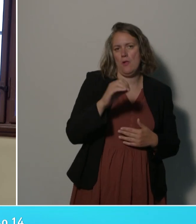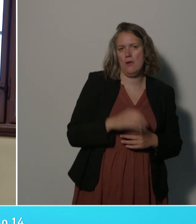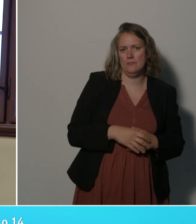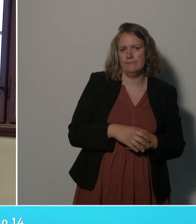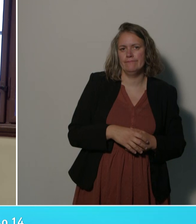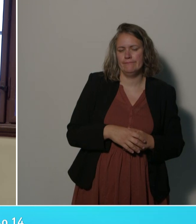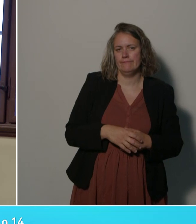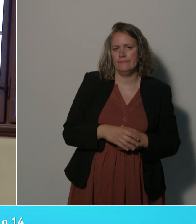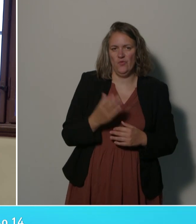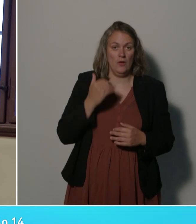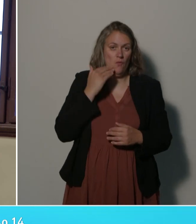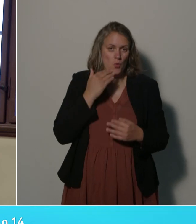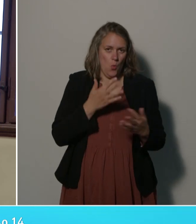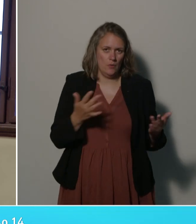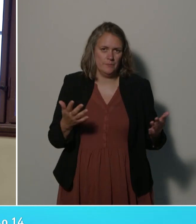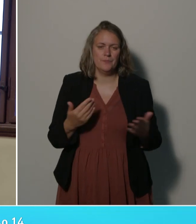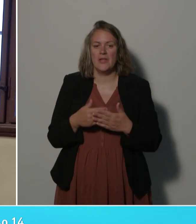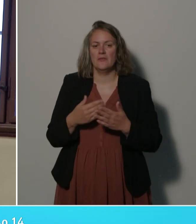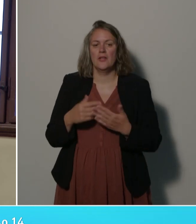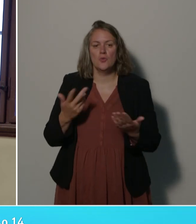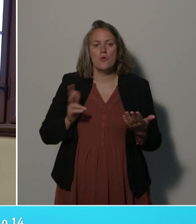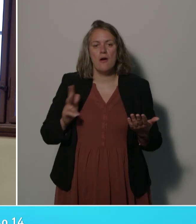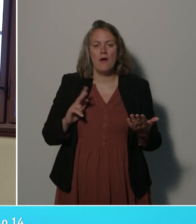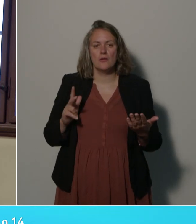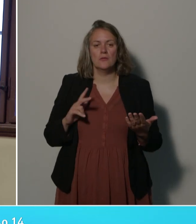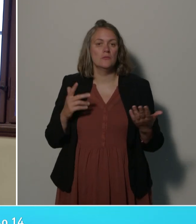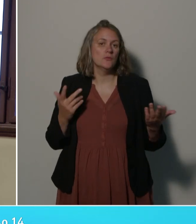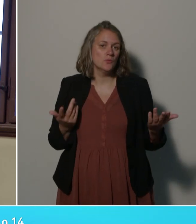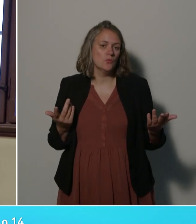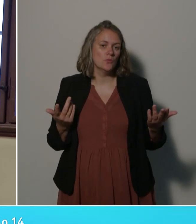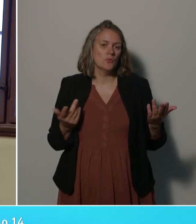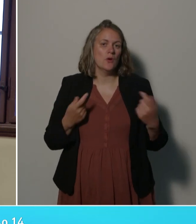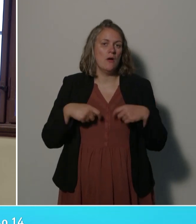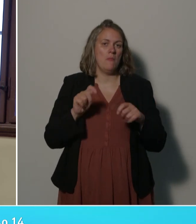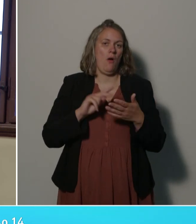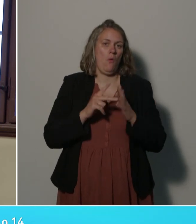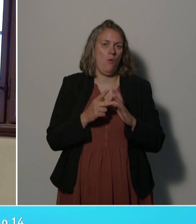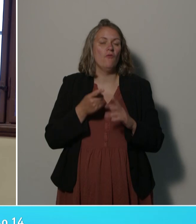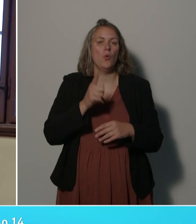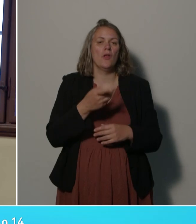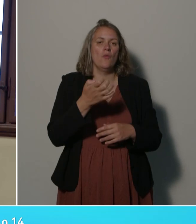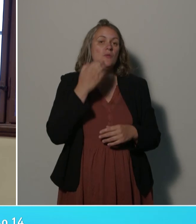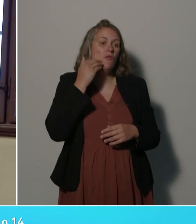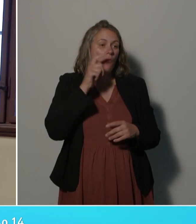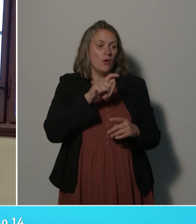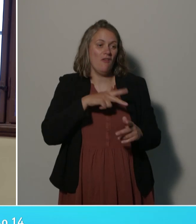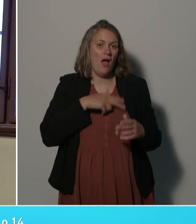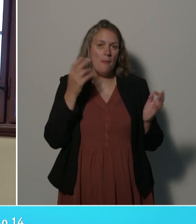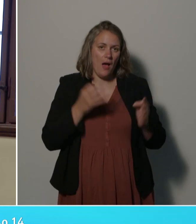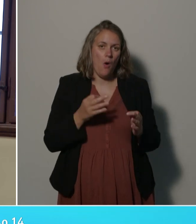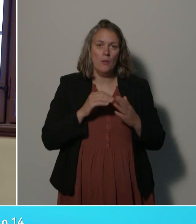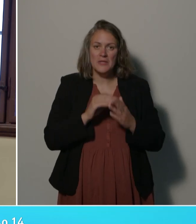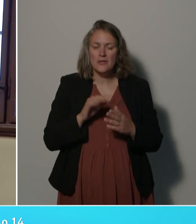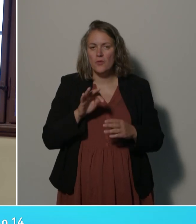auch deutlich mehr als dort zu erwarten steht, die in dem Bauvorhaben oder von den Bewohnern dann tatsächlich